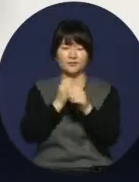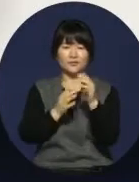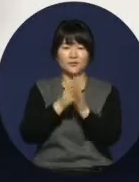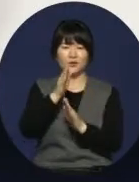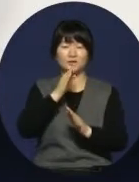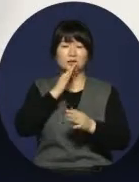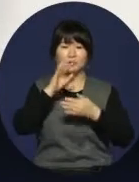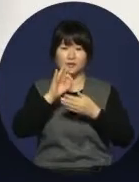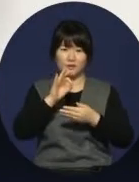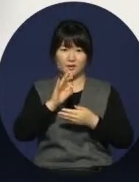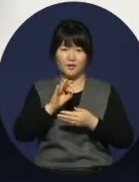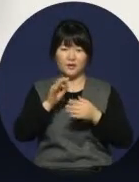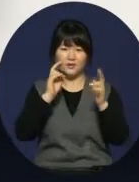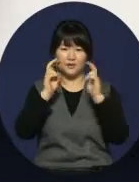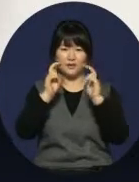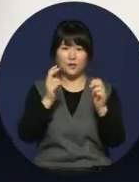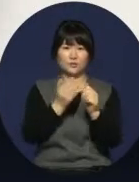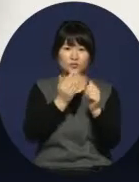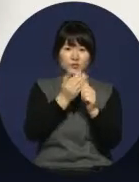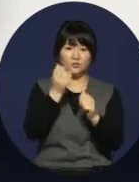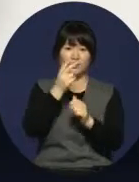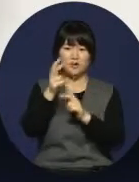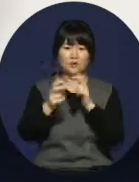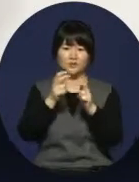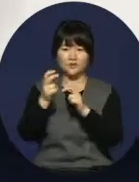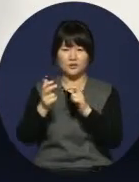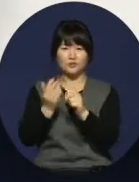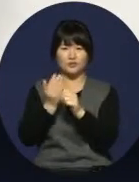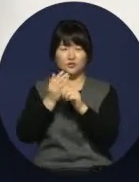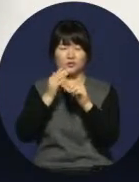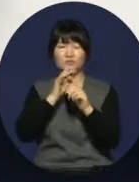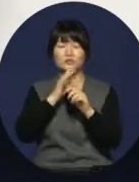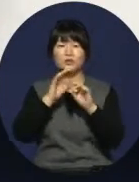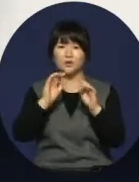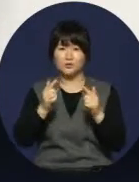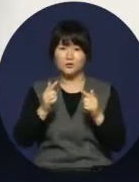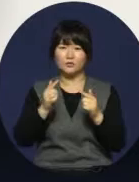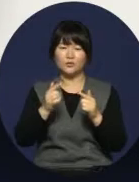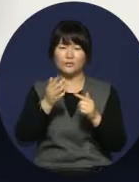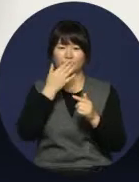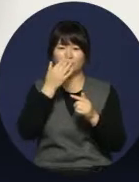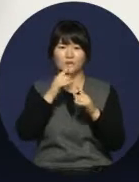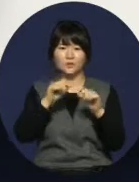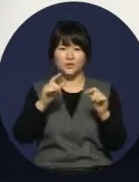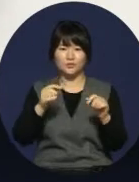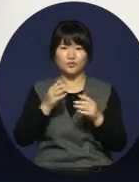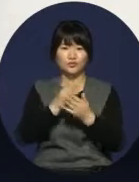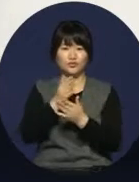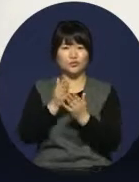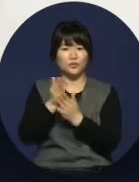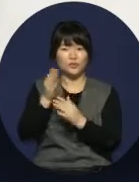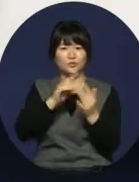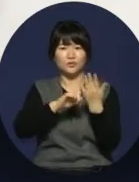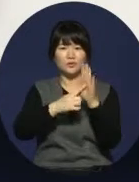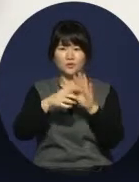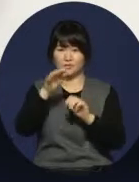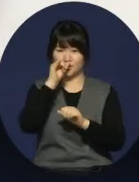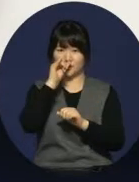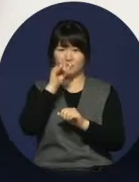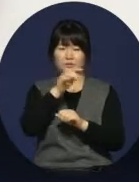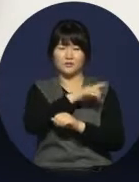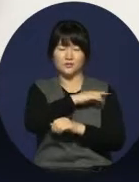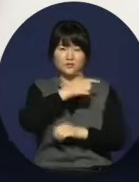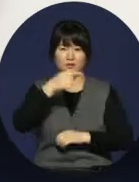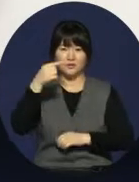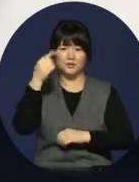창조도시의 진가, 기업 육성과 산업 분야뿐만 아니라 농식품 분야에서도 발휘되고 있습니다. 그 중에서도 대한민국